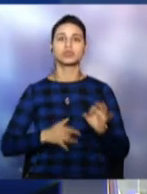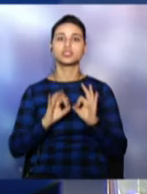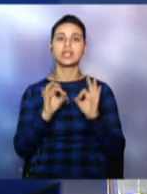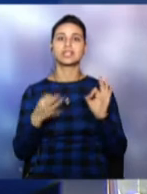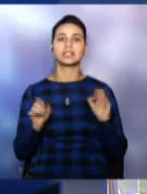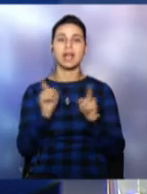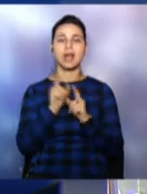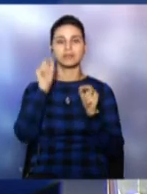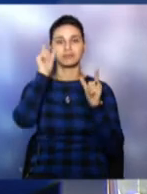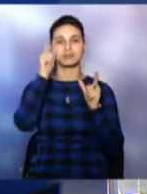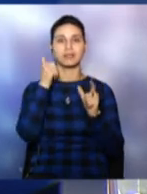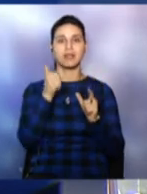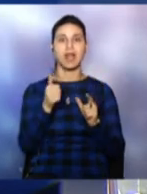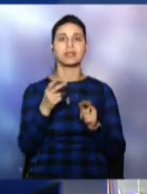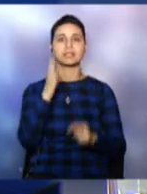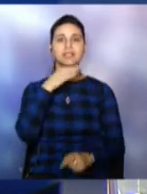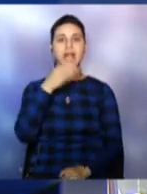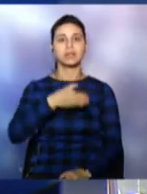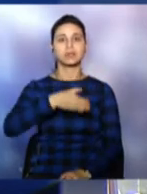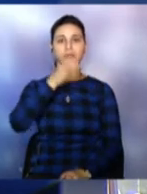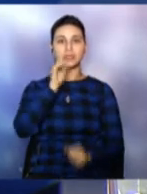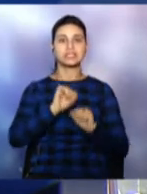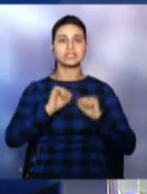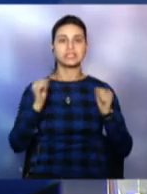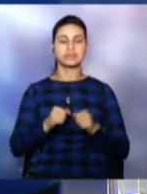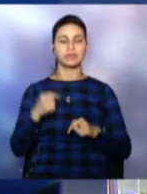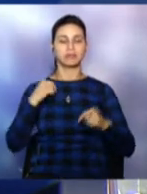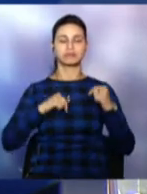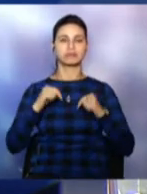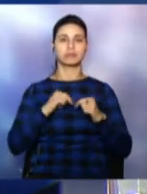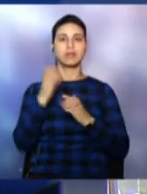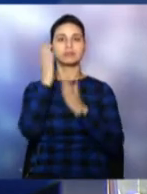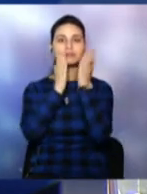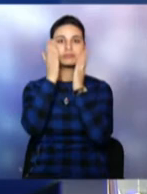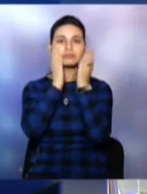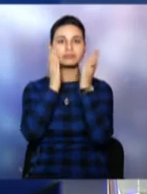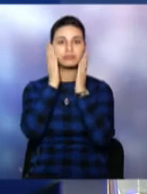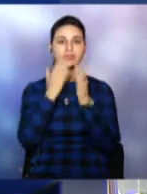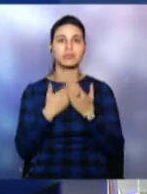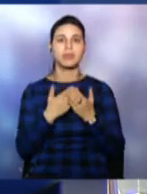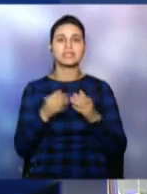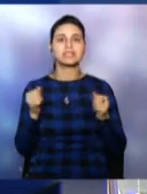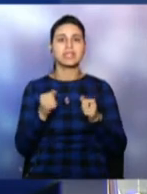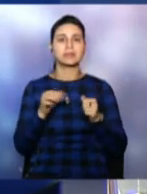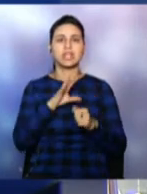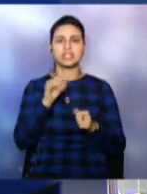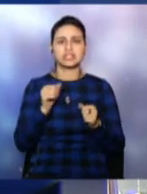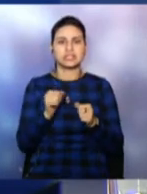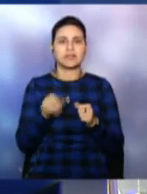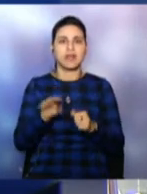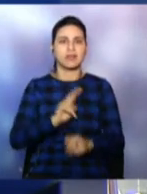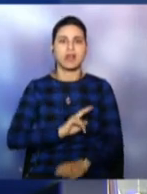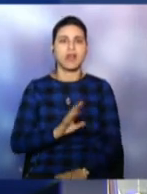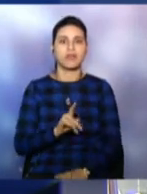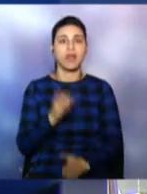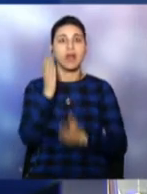ტრაქტისთვის გამოფხიზლების საუკეთესო საშუალება არის ცივი წყალი. ცივ წყალში ხელპირის დაბანა, მიუხედავად იმისა რომ მაგალითად ზამთარში სუსხიც რომ იყოს,